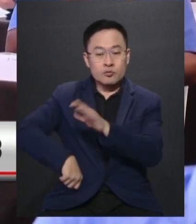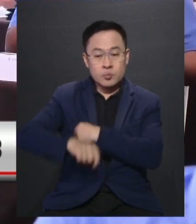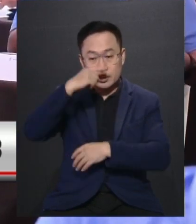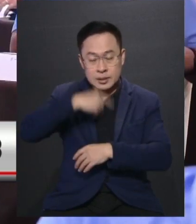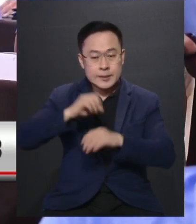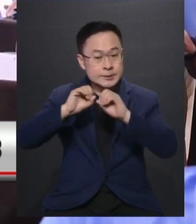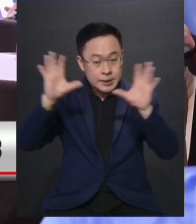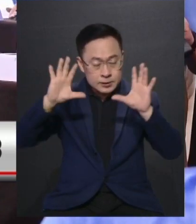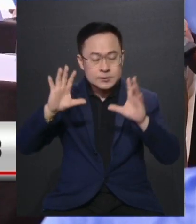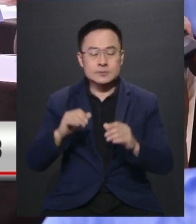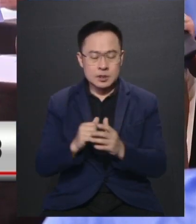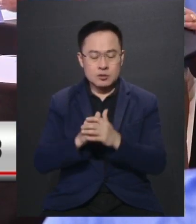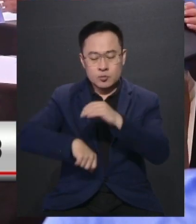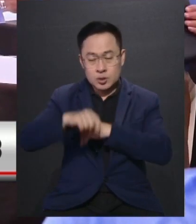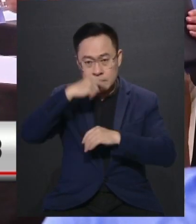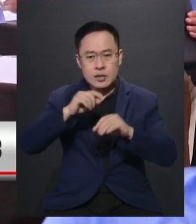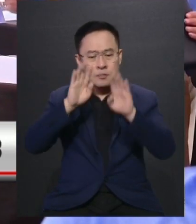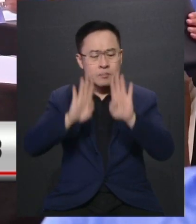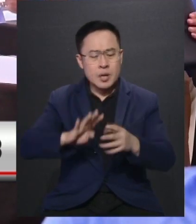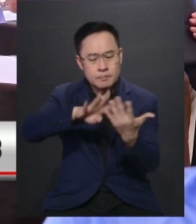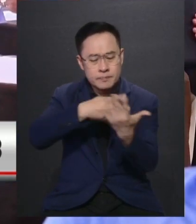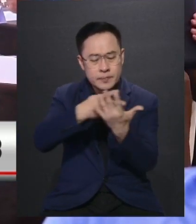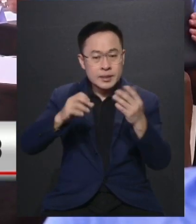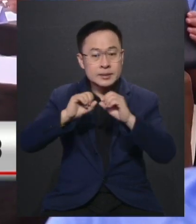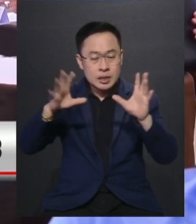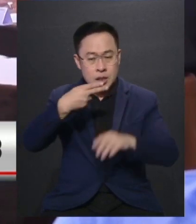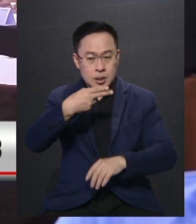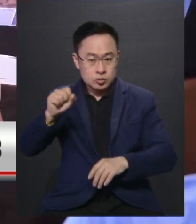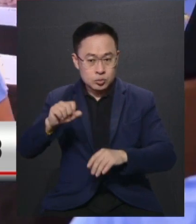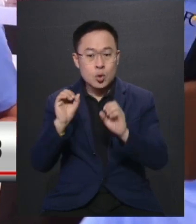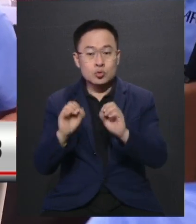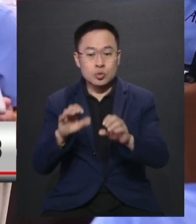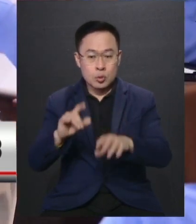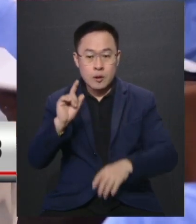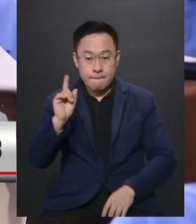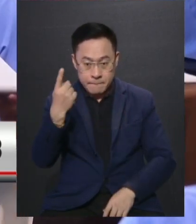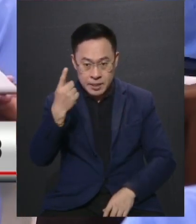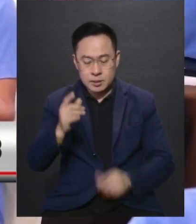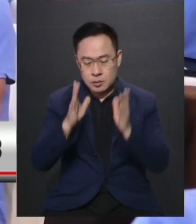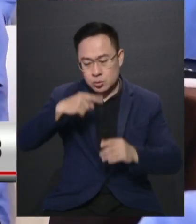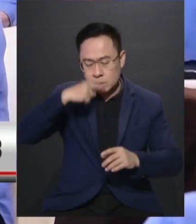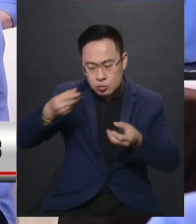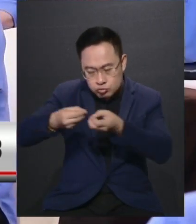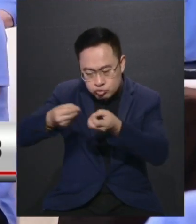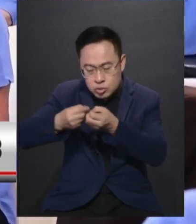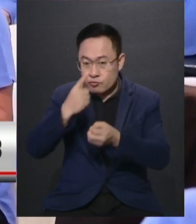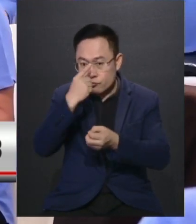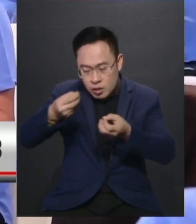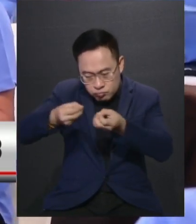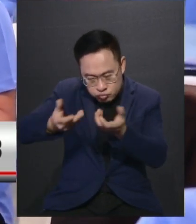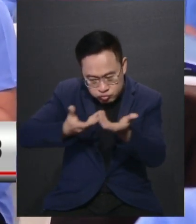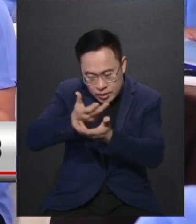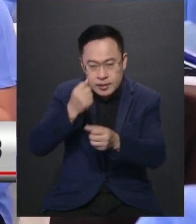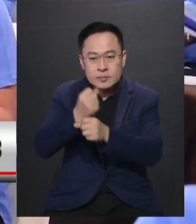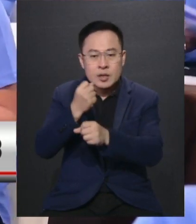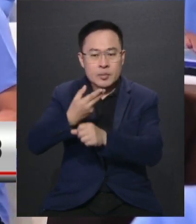บบที่ชัดเจนมากขึ้นเราก็เลยพยายามปรับปรุงหลักสูตรร่วมกับวิทยากรชาวไทยแล้วก็ผู้ฝึกสอนชาวไทยที่ทำงานกันมาอย่างยาวนาน